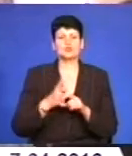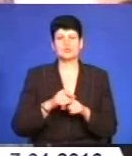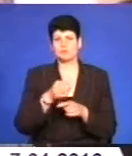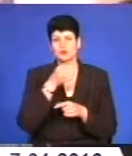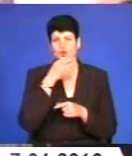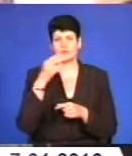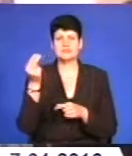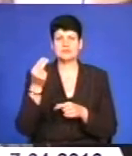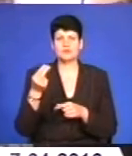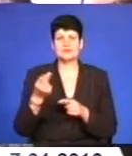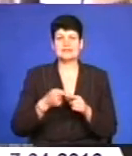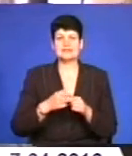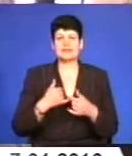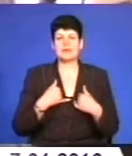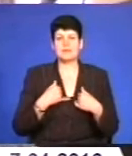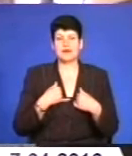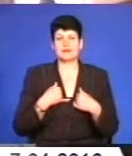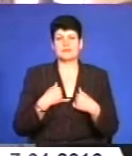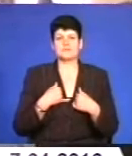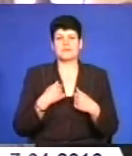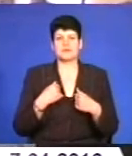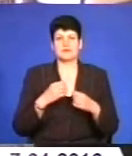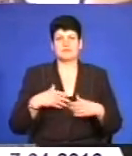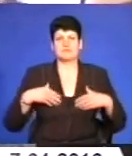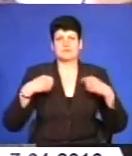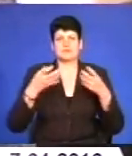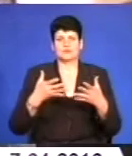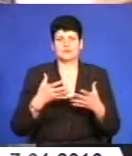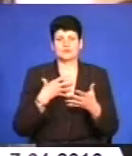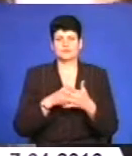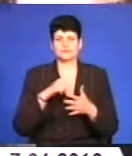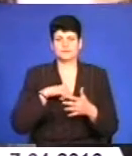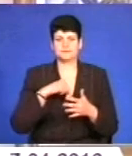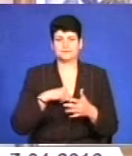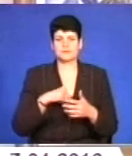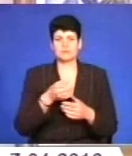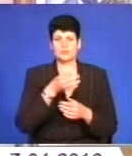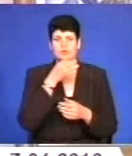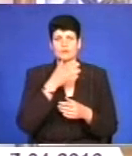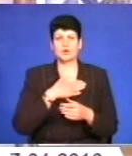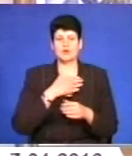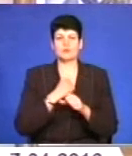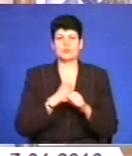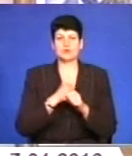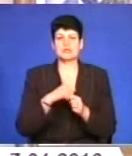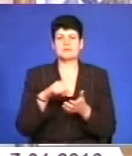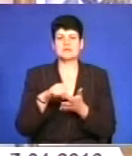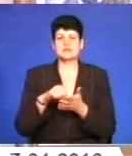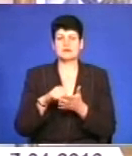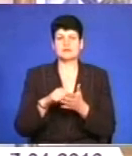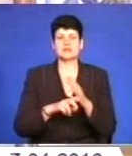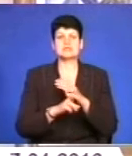подобається малювати, це для мене, як я виплескую свої емоції, і мені це дуже подобається. Моя робота представлена